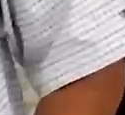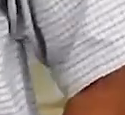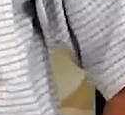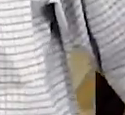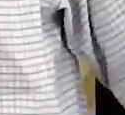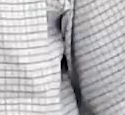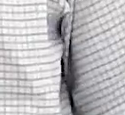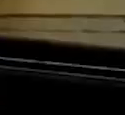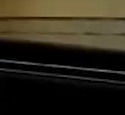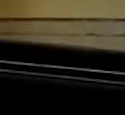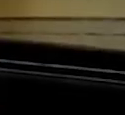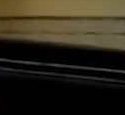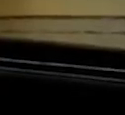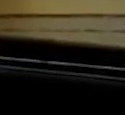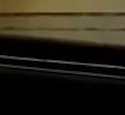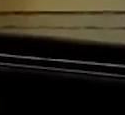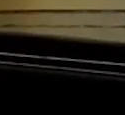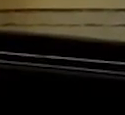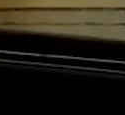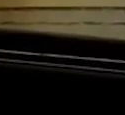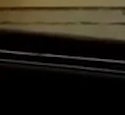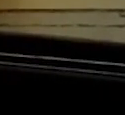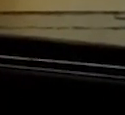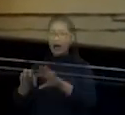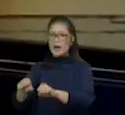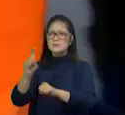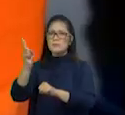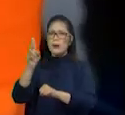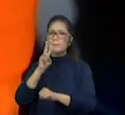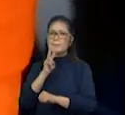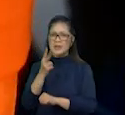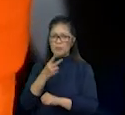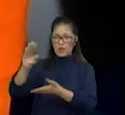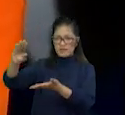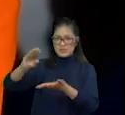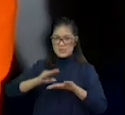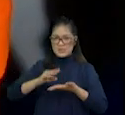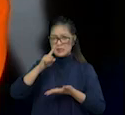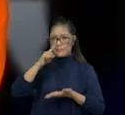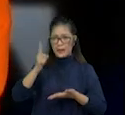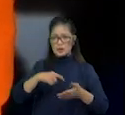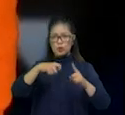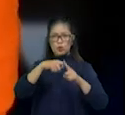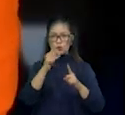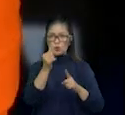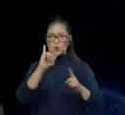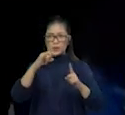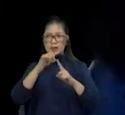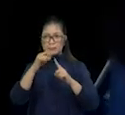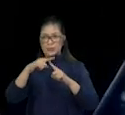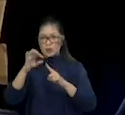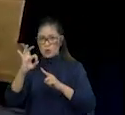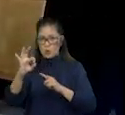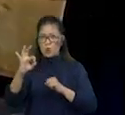Yogyakarta. AP ditangkap usai kedapatan melakukan penipuan investasi bodong jenis kripto. Tak tanggung-tanggung,